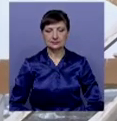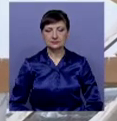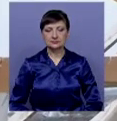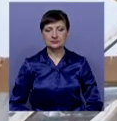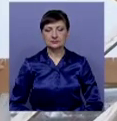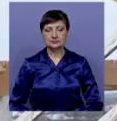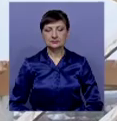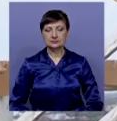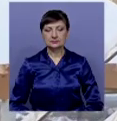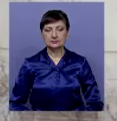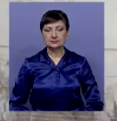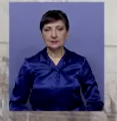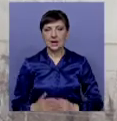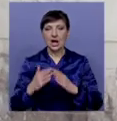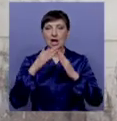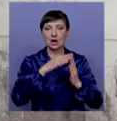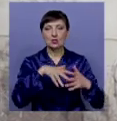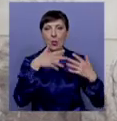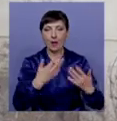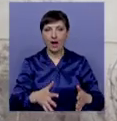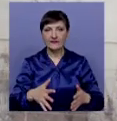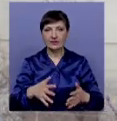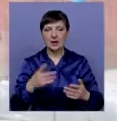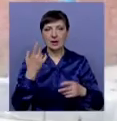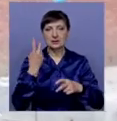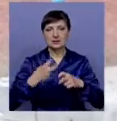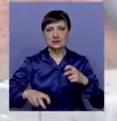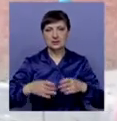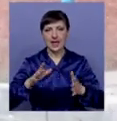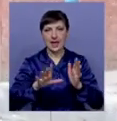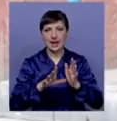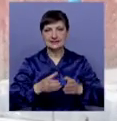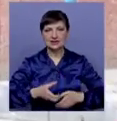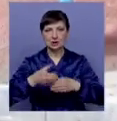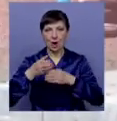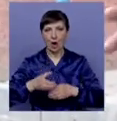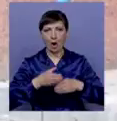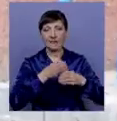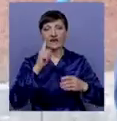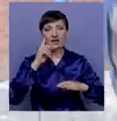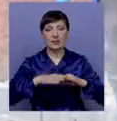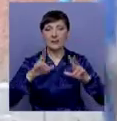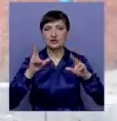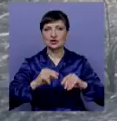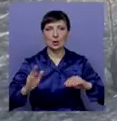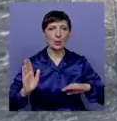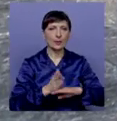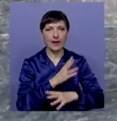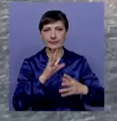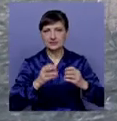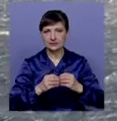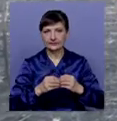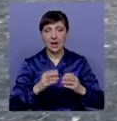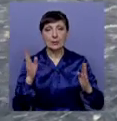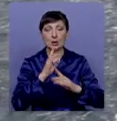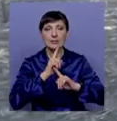анахата упавшая крыша повредила 3 электрических столбов в акимате пообещали устранить все последствия природная